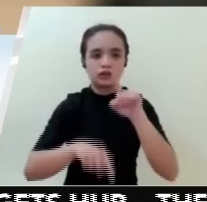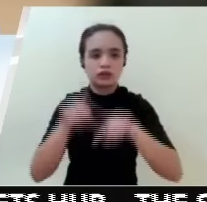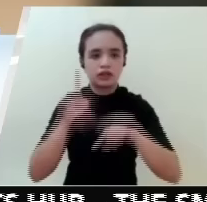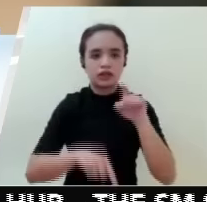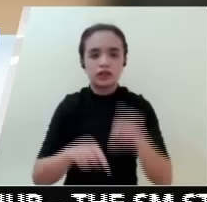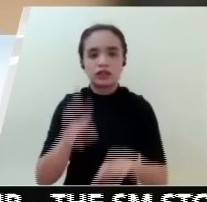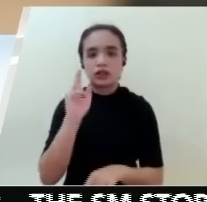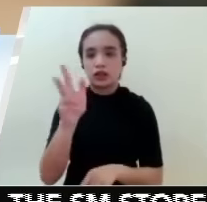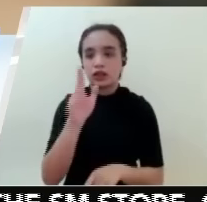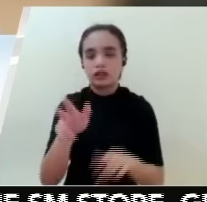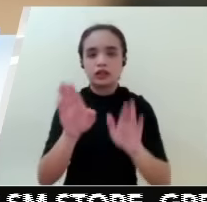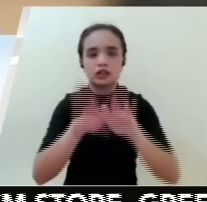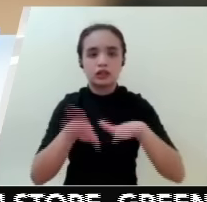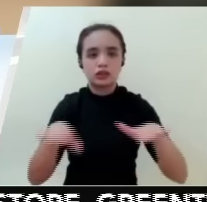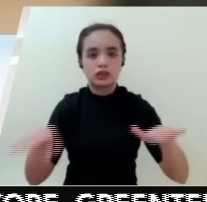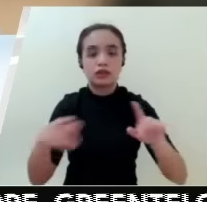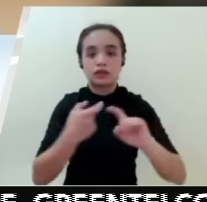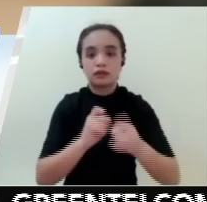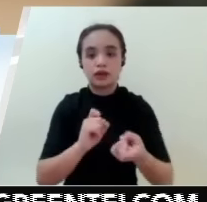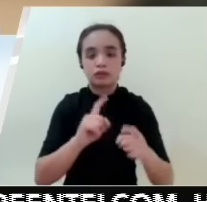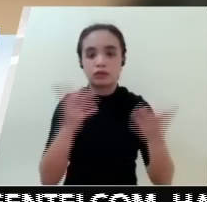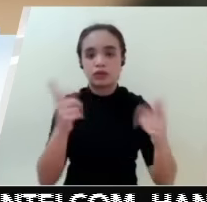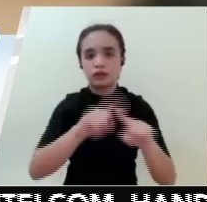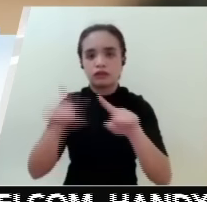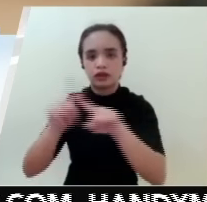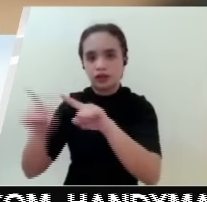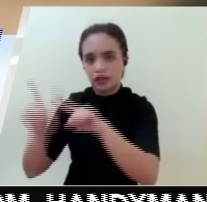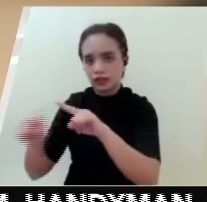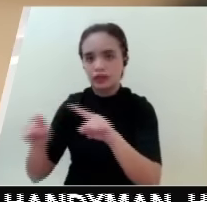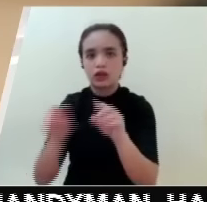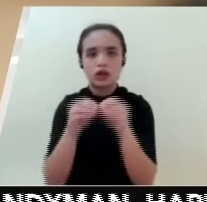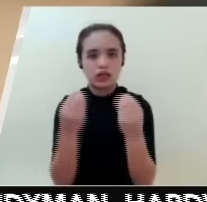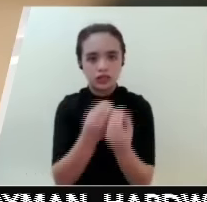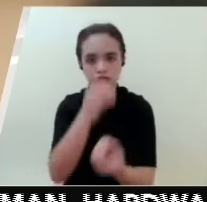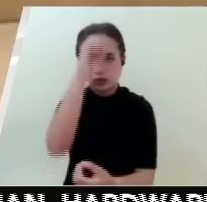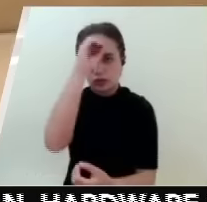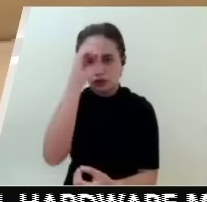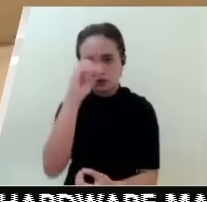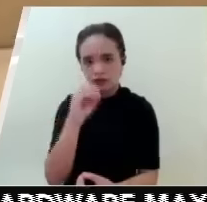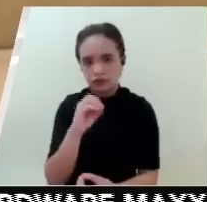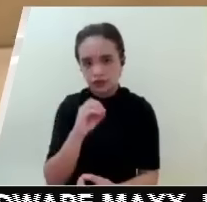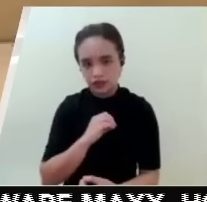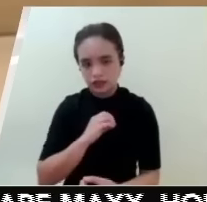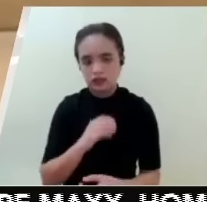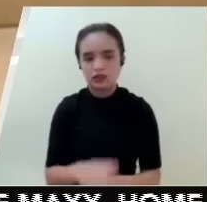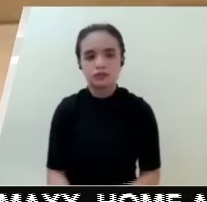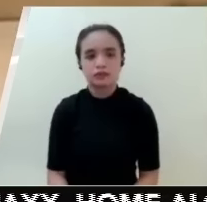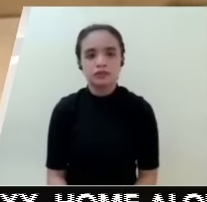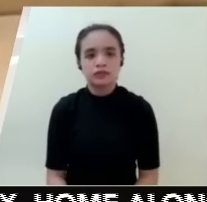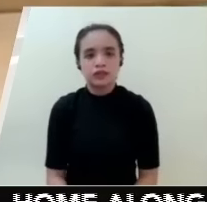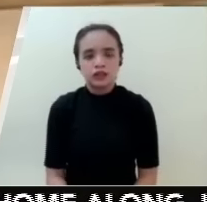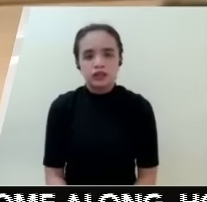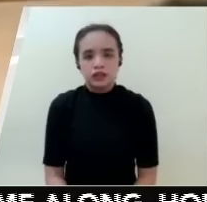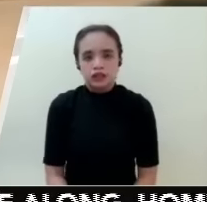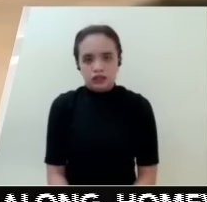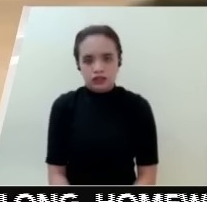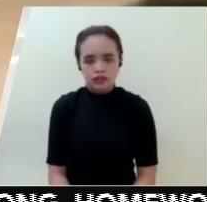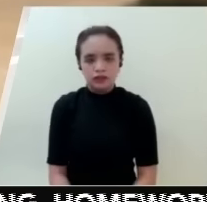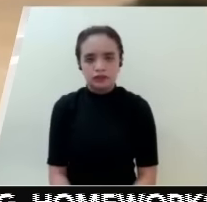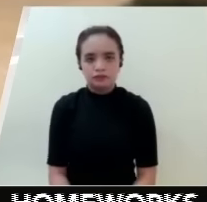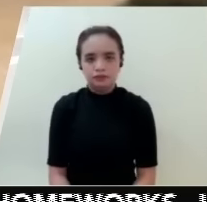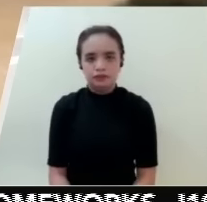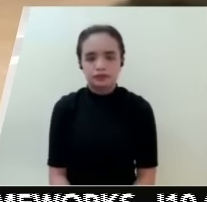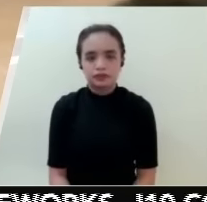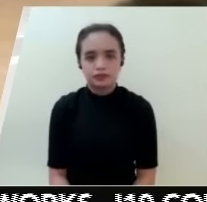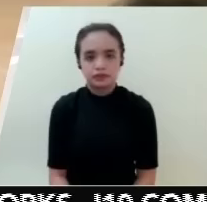bata mula sa iba't ibang orphanage sa Davao City. Para sa GMA Integrated News, or Jill Relator ng GMA